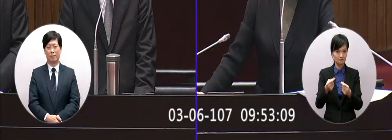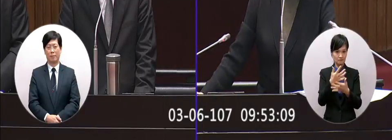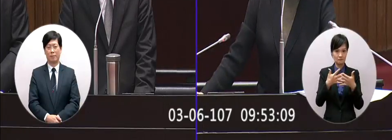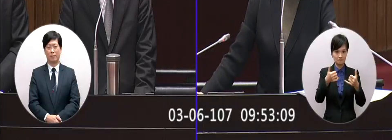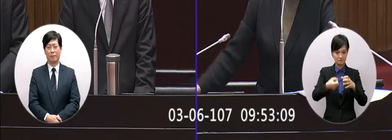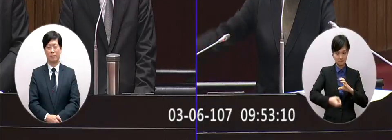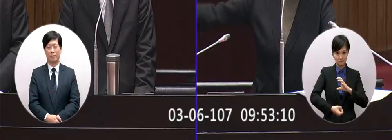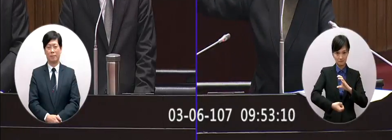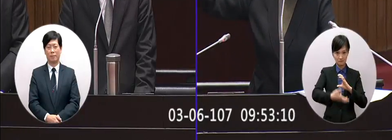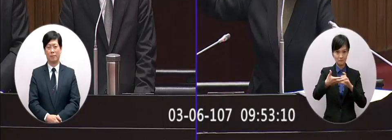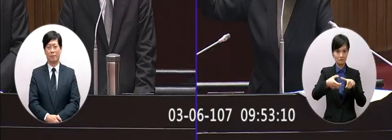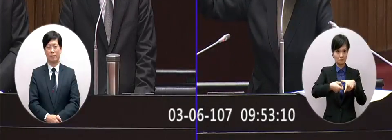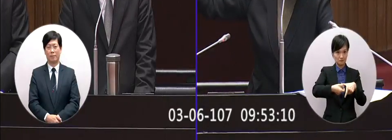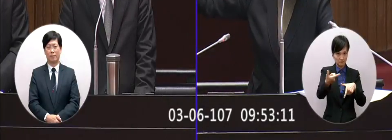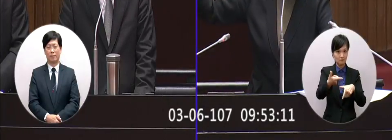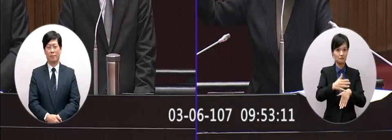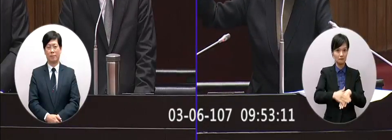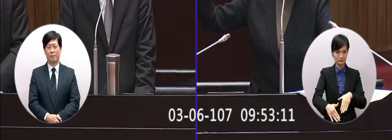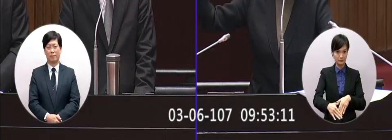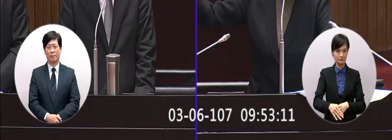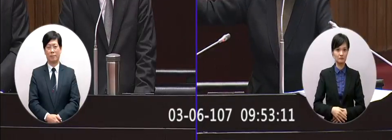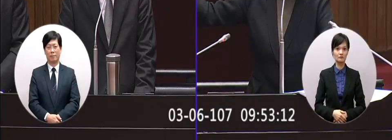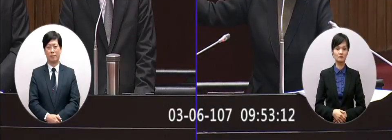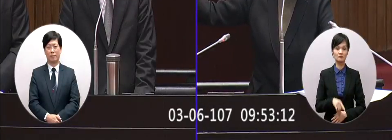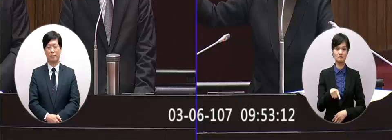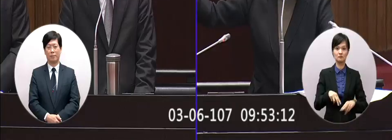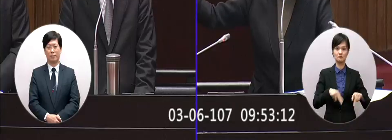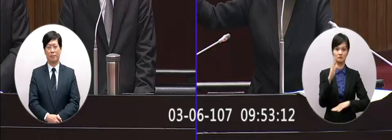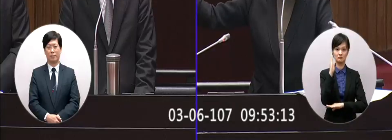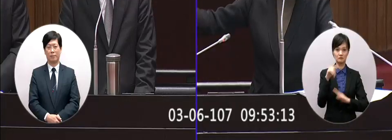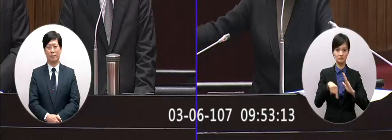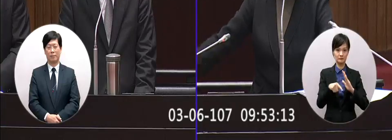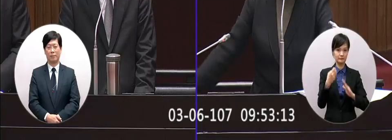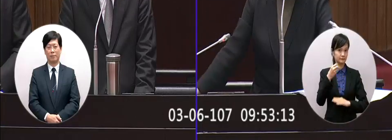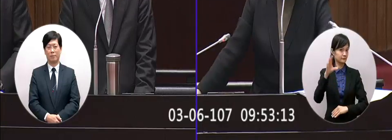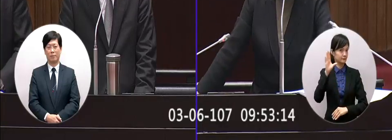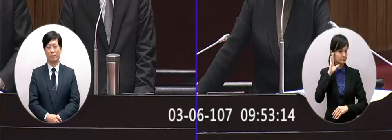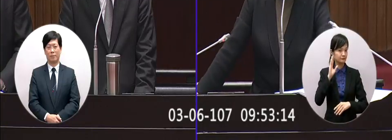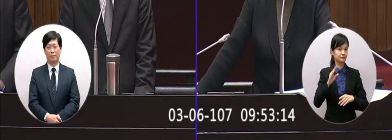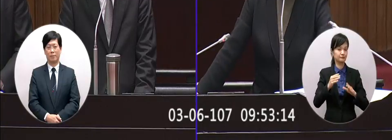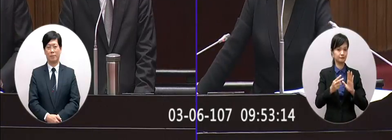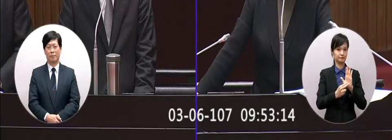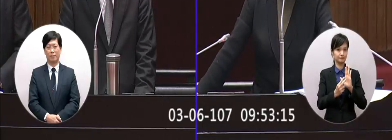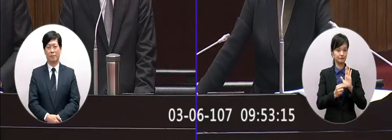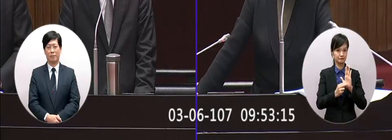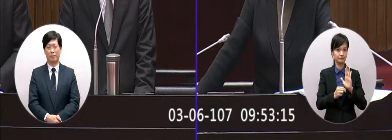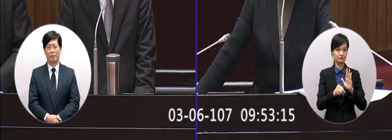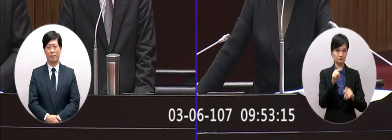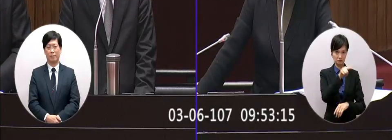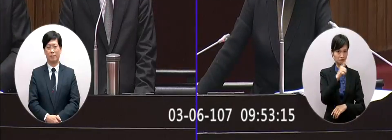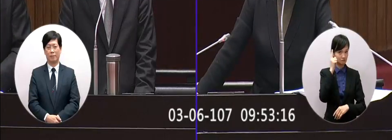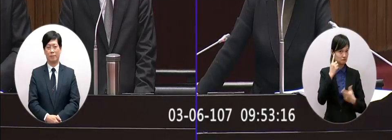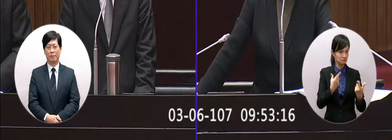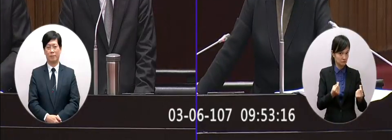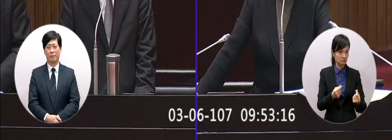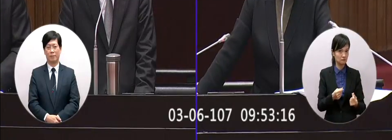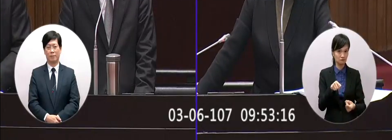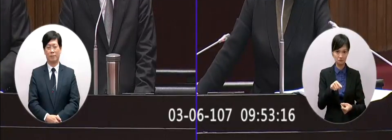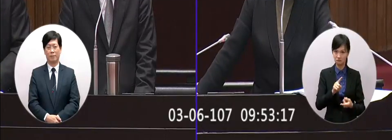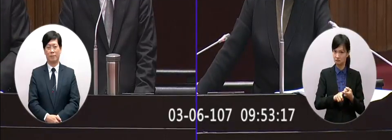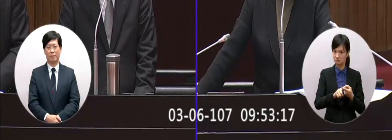站。院长，这是你们行政院的新闻稿，其实就代表着您的立场。这份新闻稿有没有